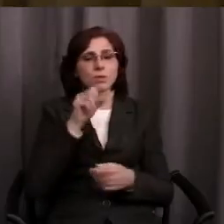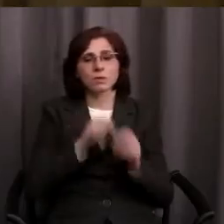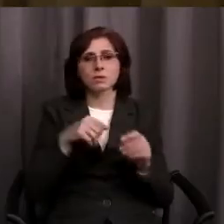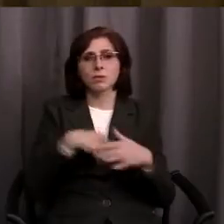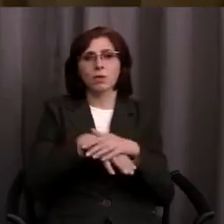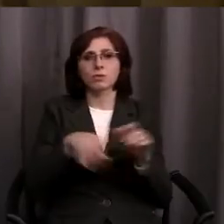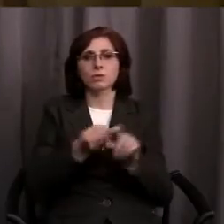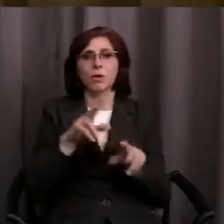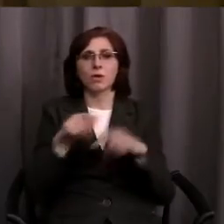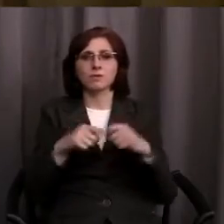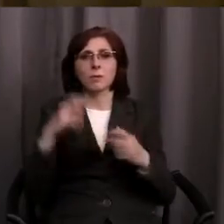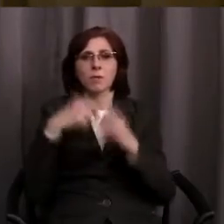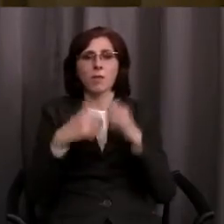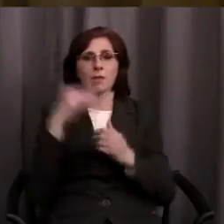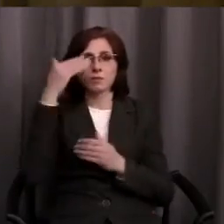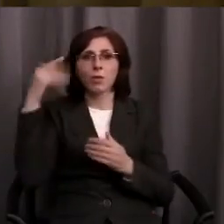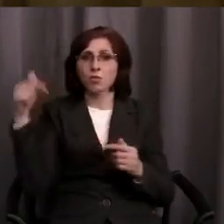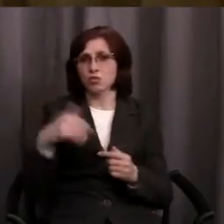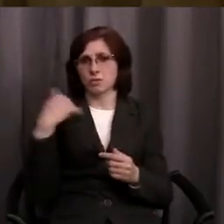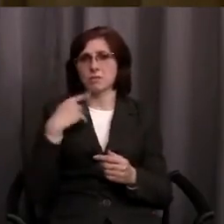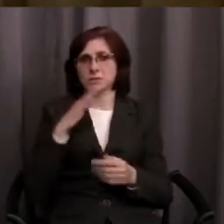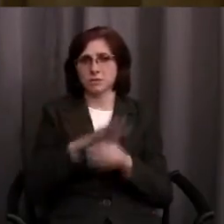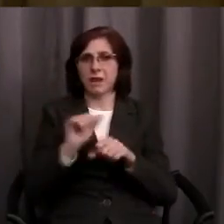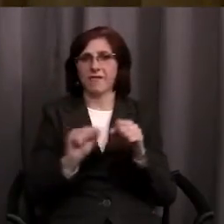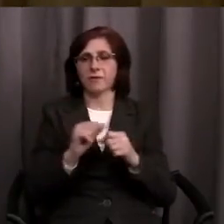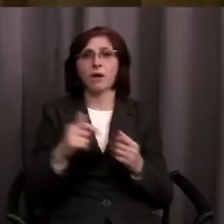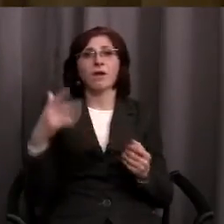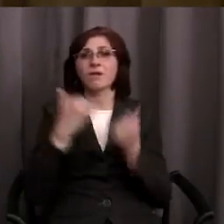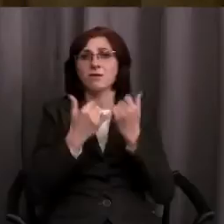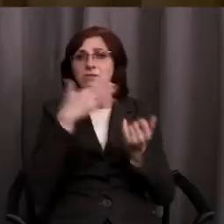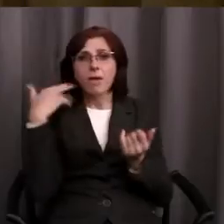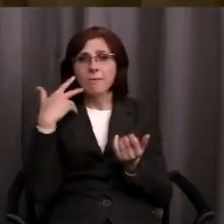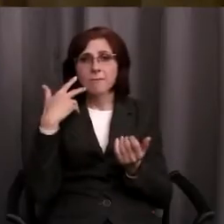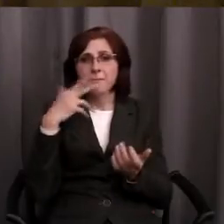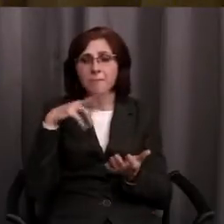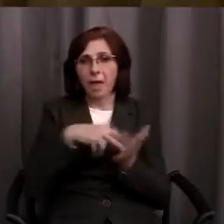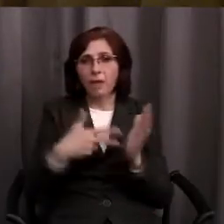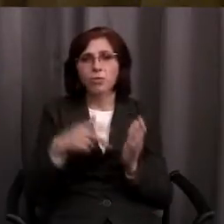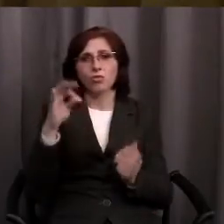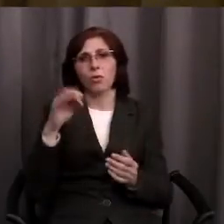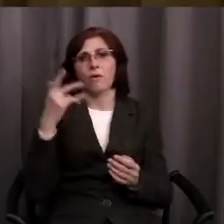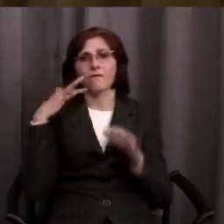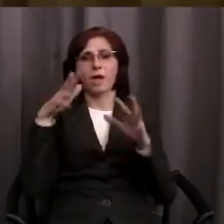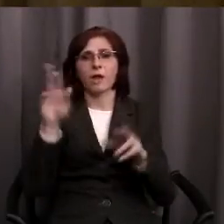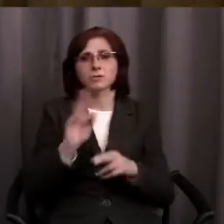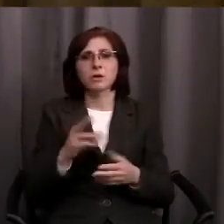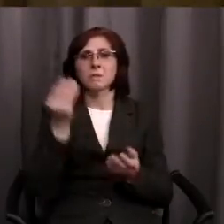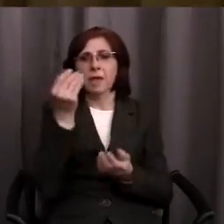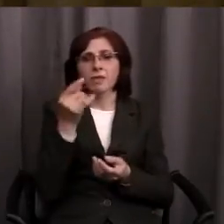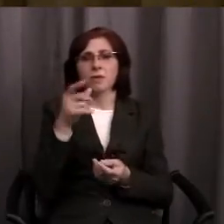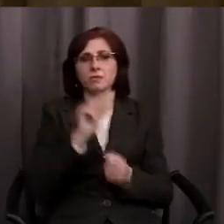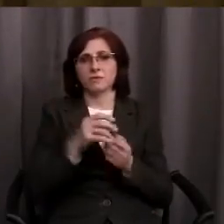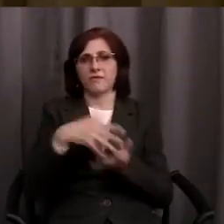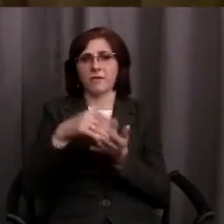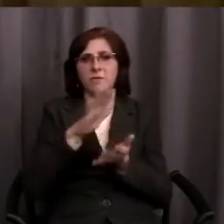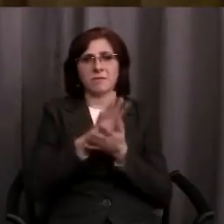podejście do rozwiązania problemów społecznych musi być z planem. Jeżeli nie ma tego planu, to potem mnóstwo rzeczy, nawet pieniędzy jest wydatkowanych